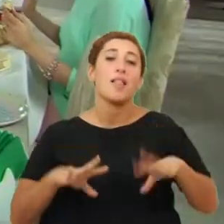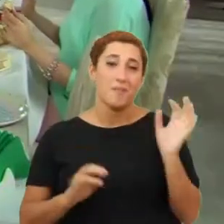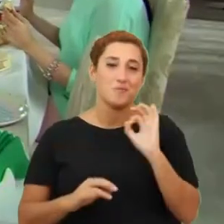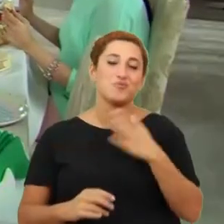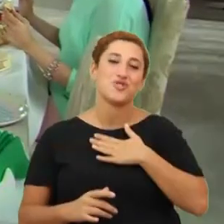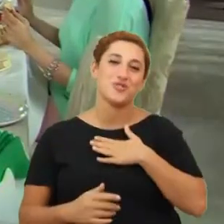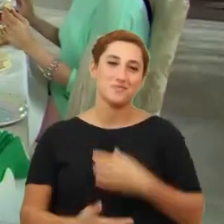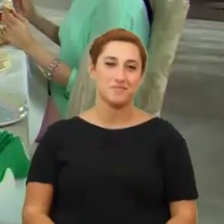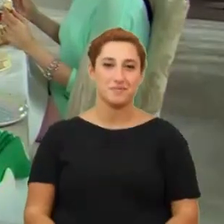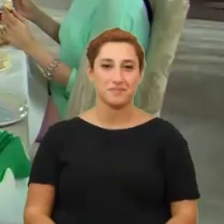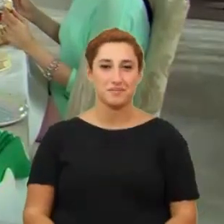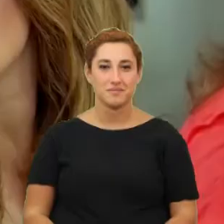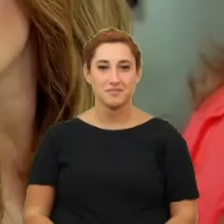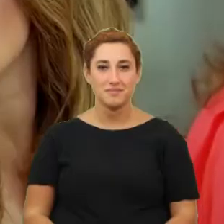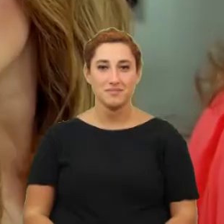mi?